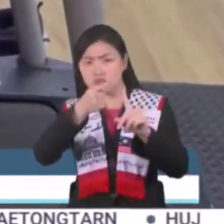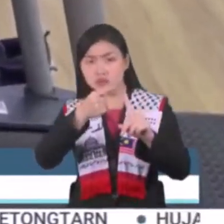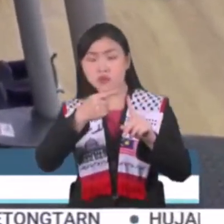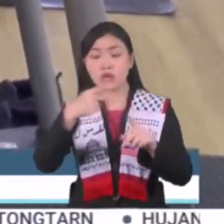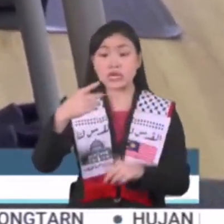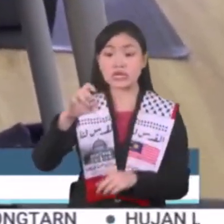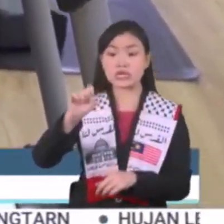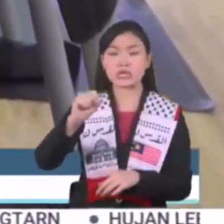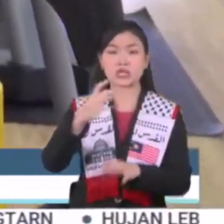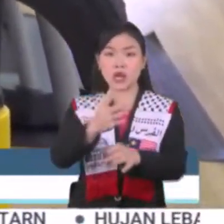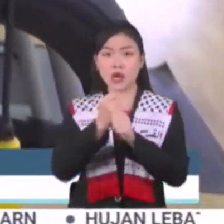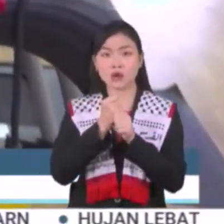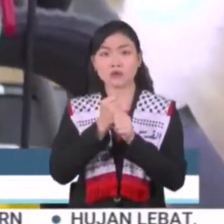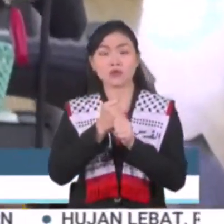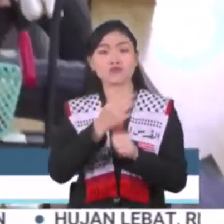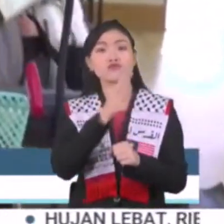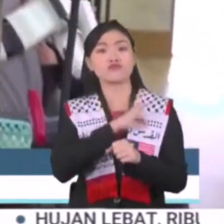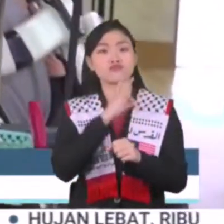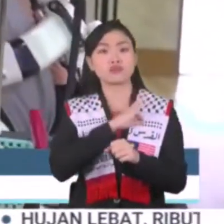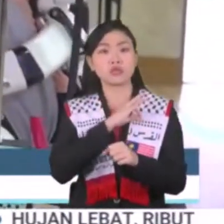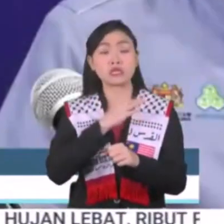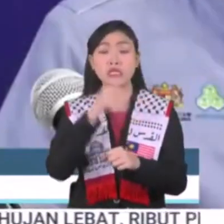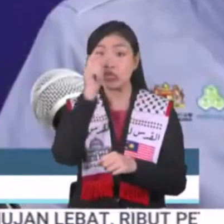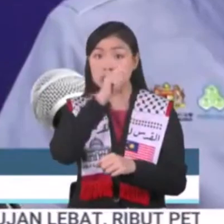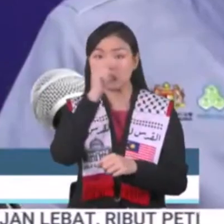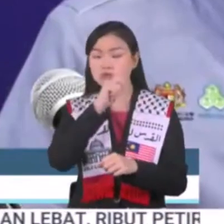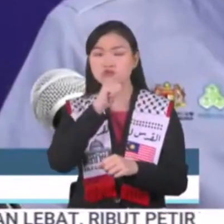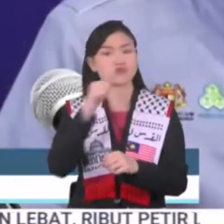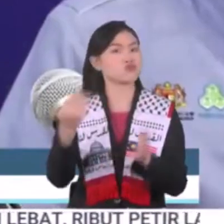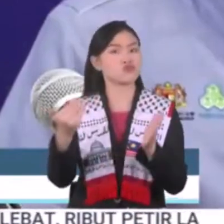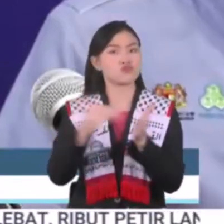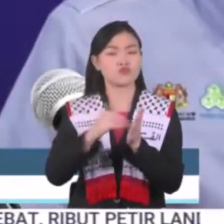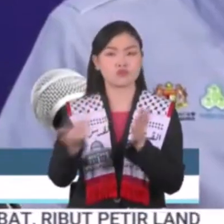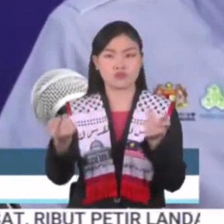memastikan kes tuntutan palsu tidak berulang.